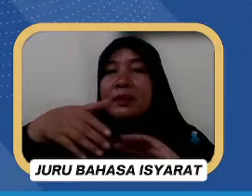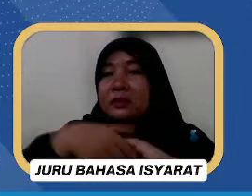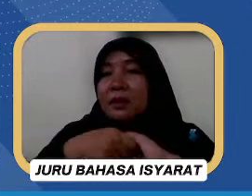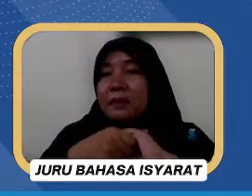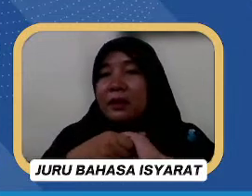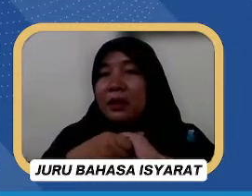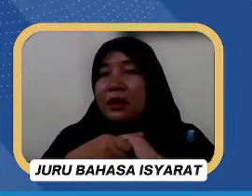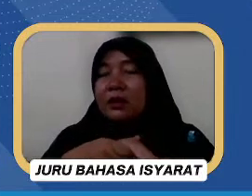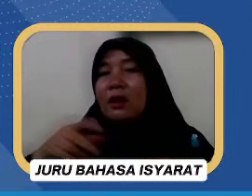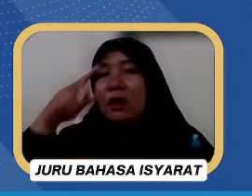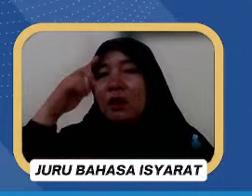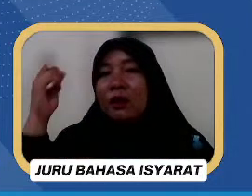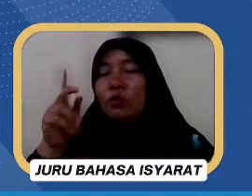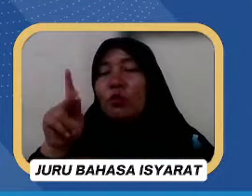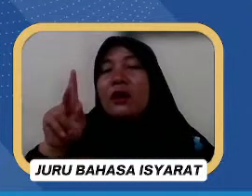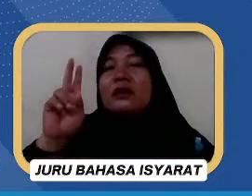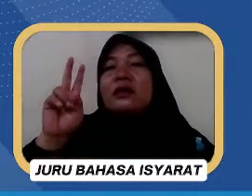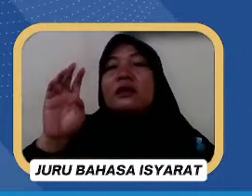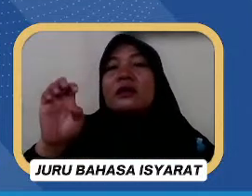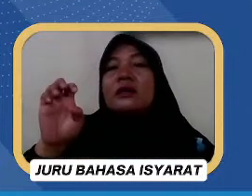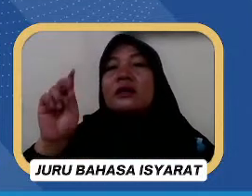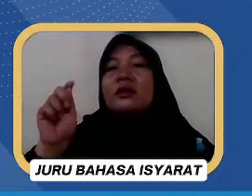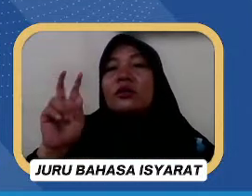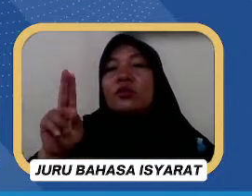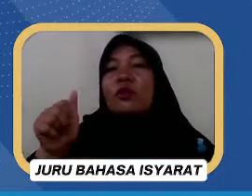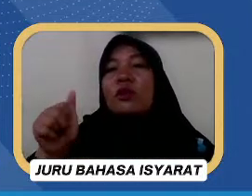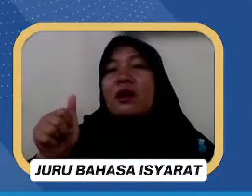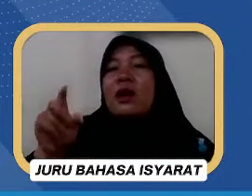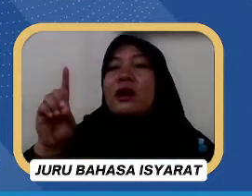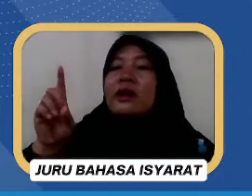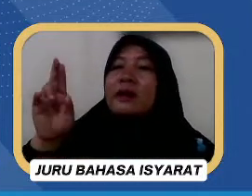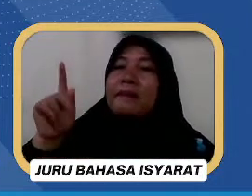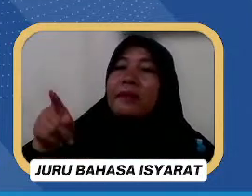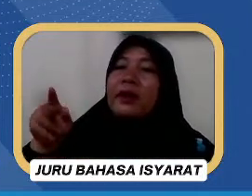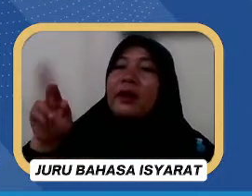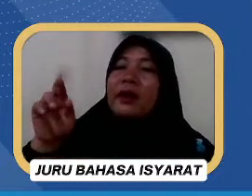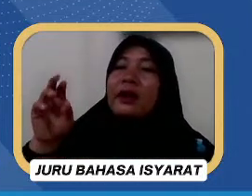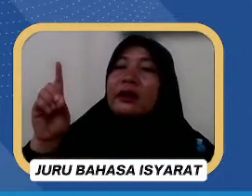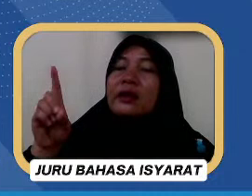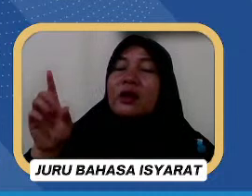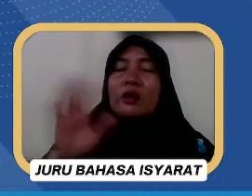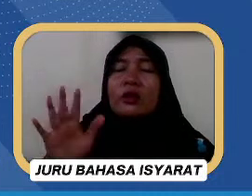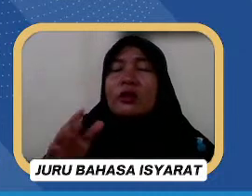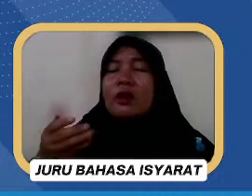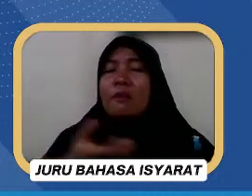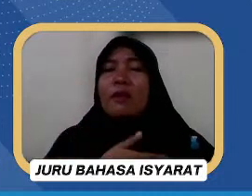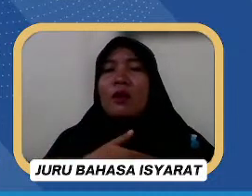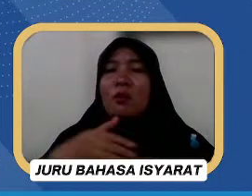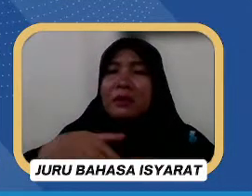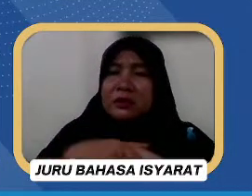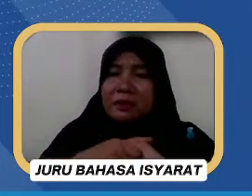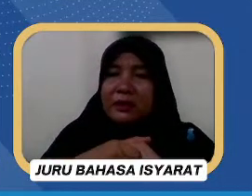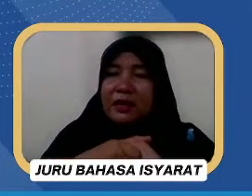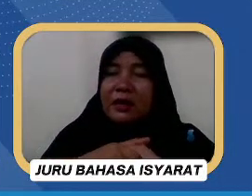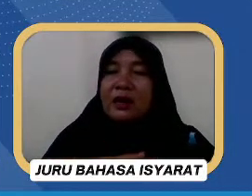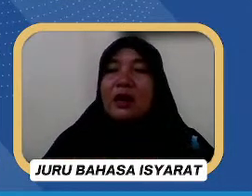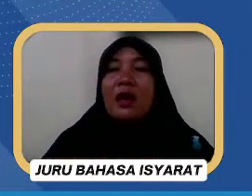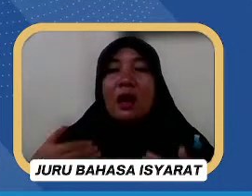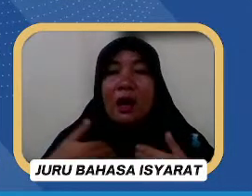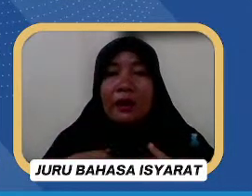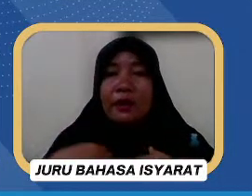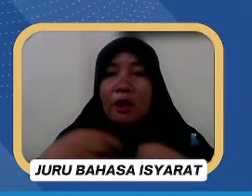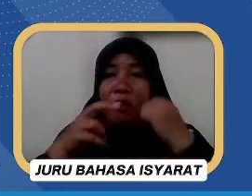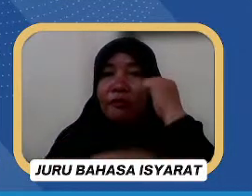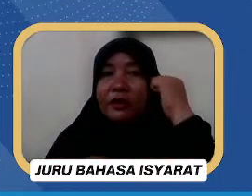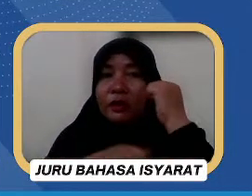tangan. Akhirnya warga menganggap bahwa pejabat sekarang begini, akhirnya pejabat begitu harus meminta